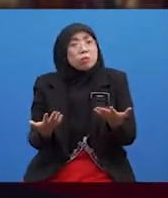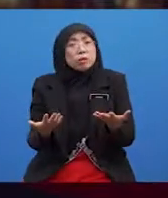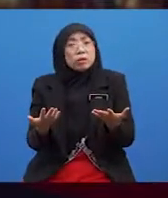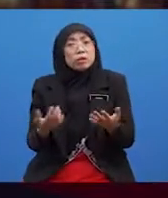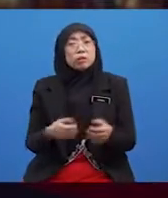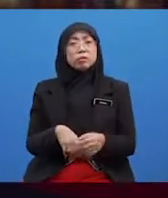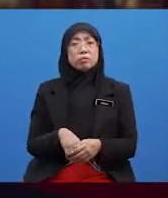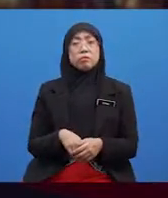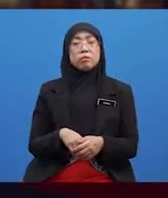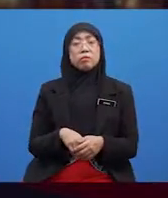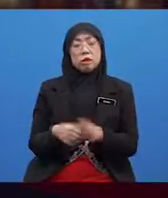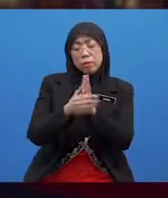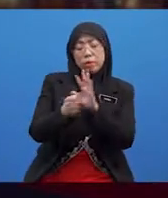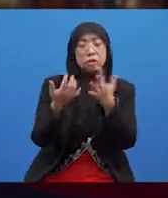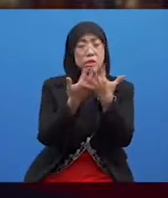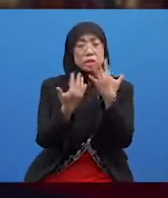pergerakan tangan,